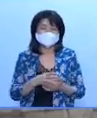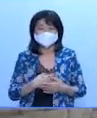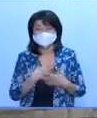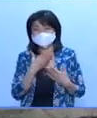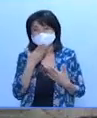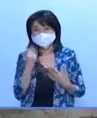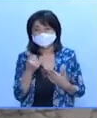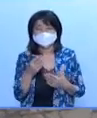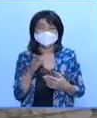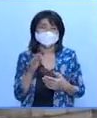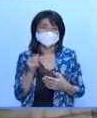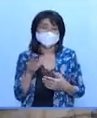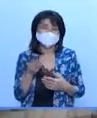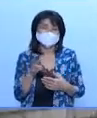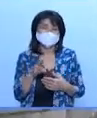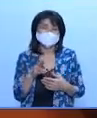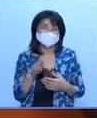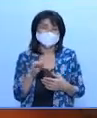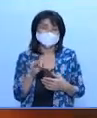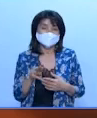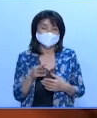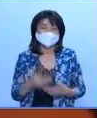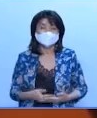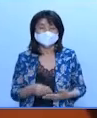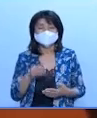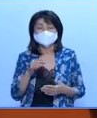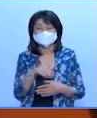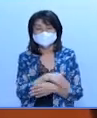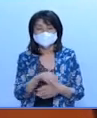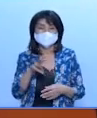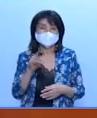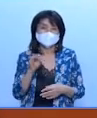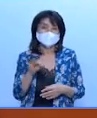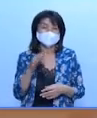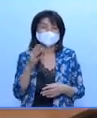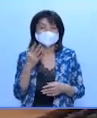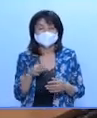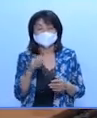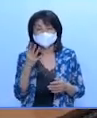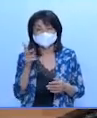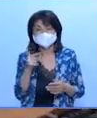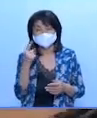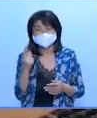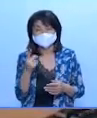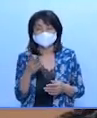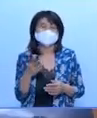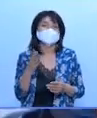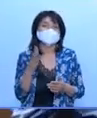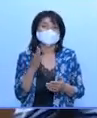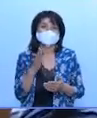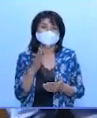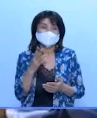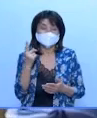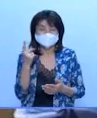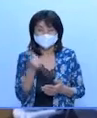Вадим Ягала проживает по адресу улица Мира, 54/1. Уже как неделю они находятся на карантине. Заняться есть чем,